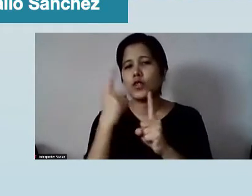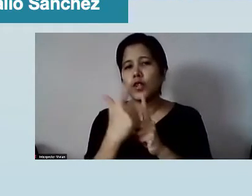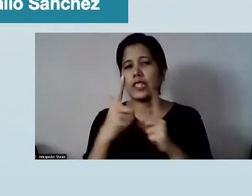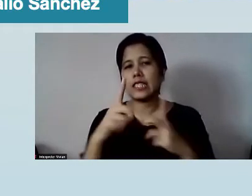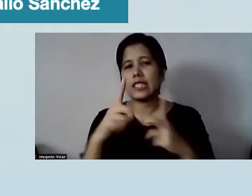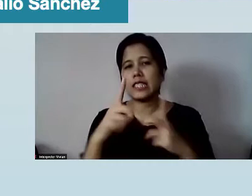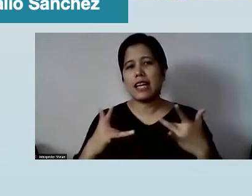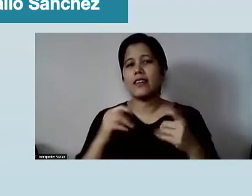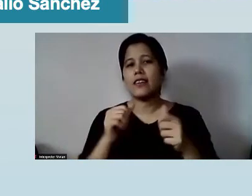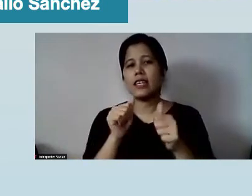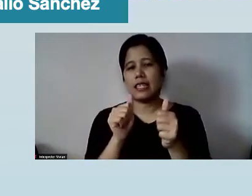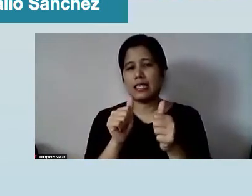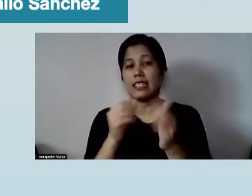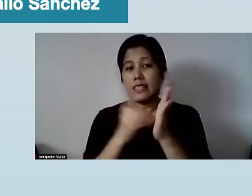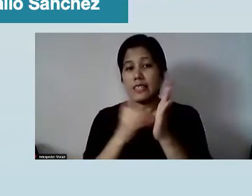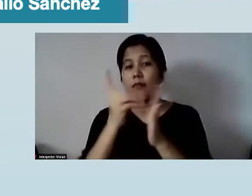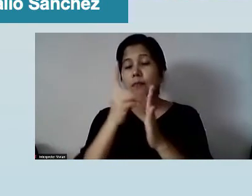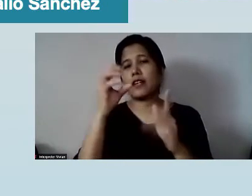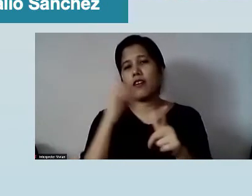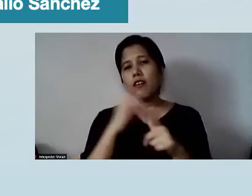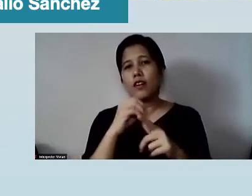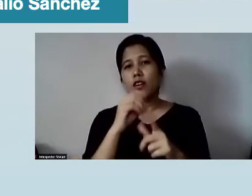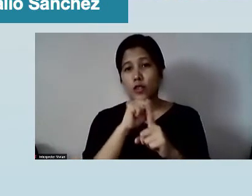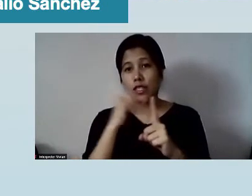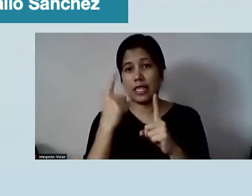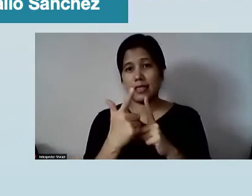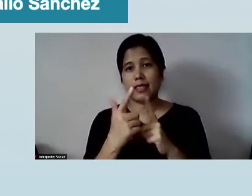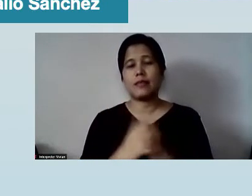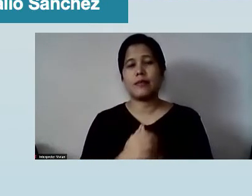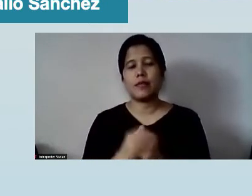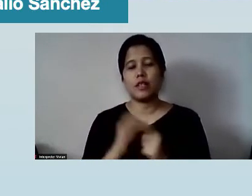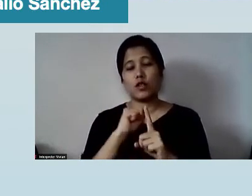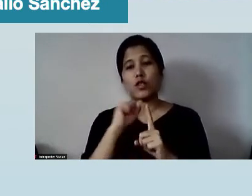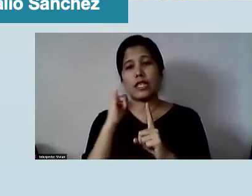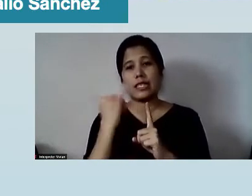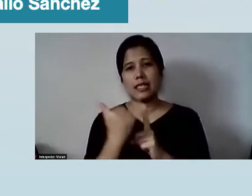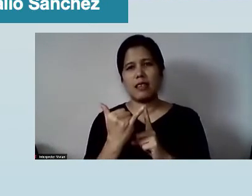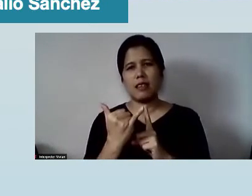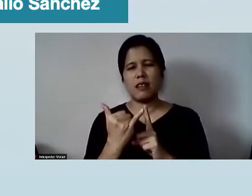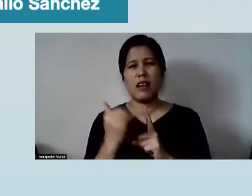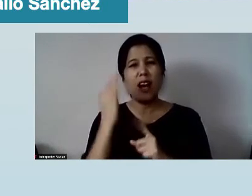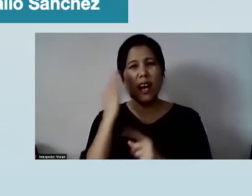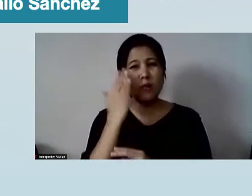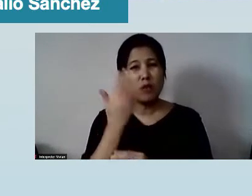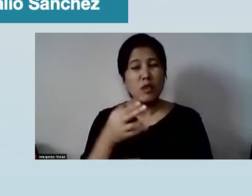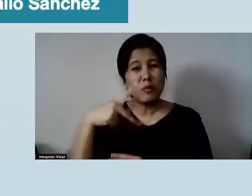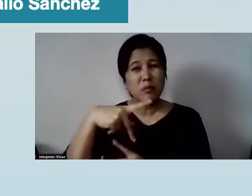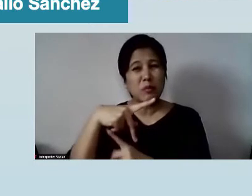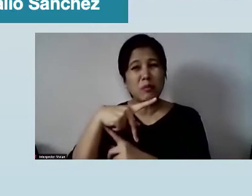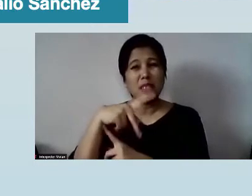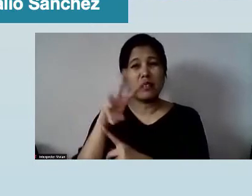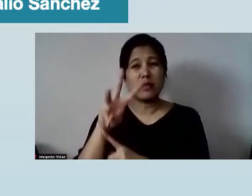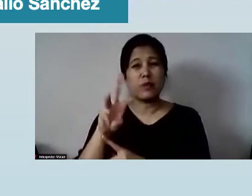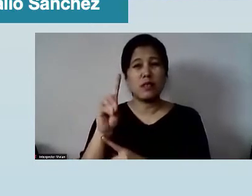in the development of society. Ay, alam mo po, ang mga PWDs, kahit hindi po